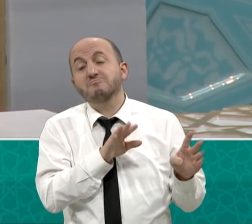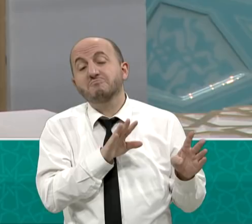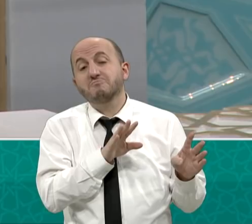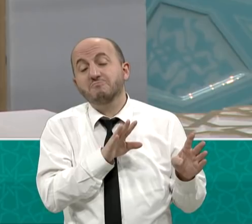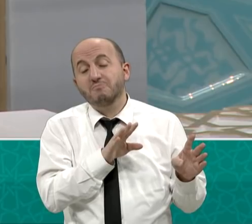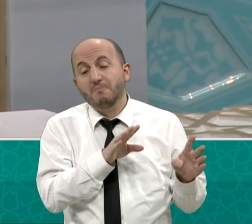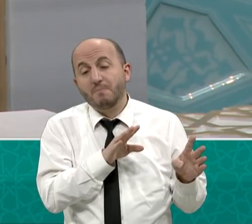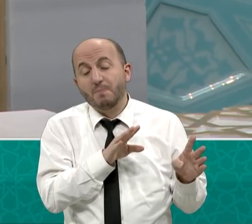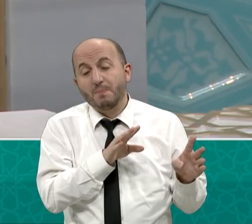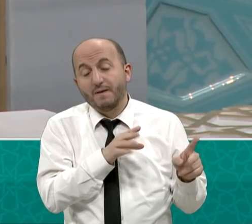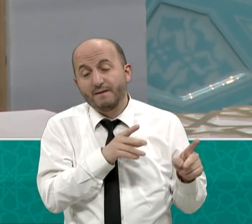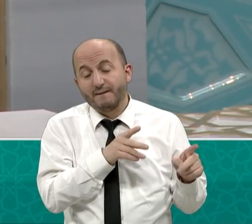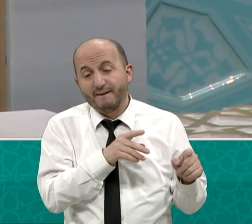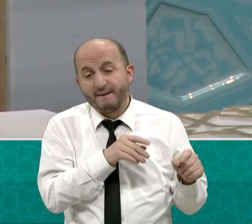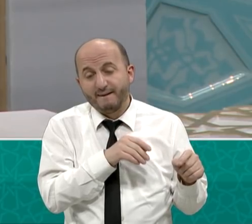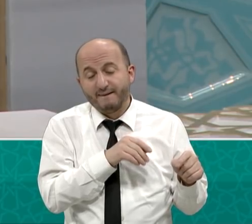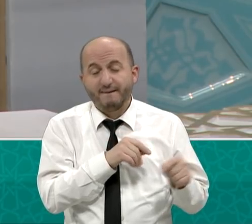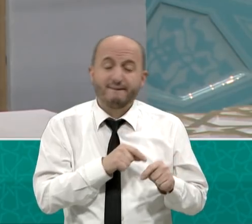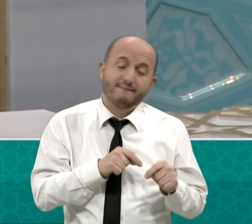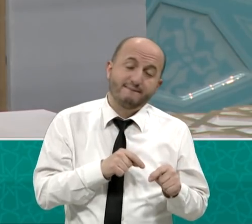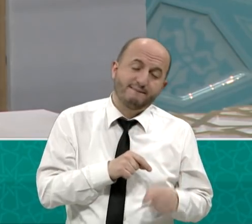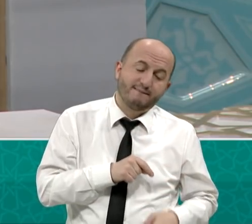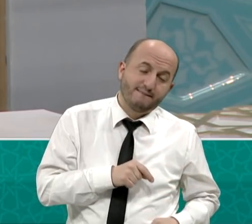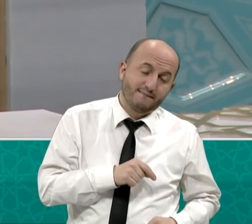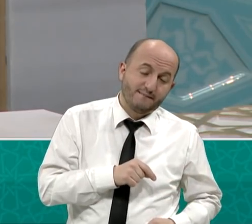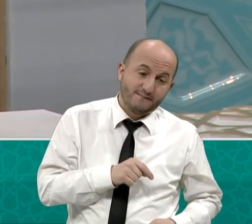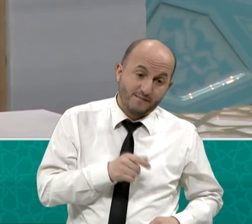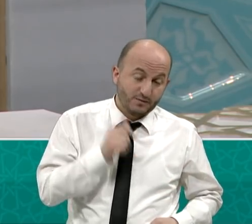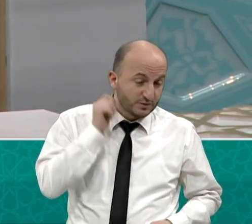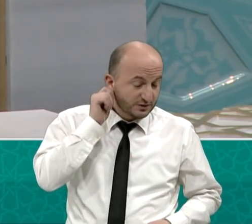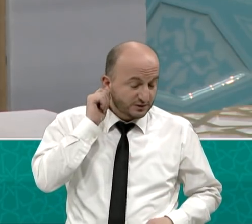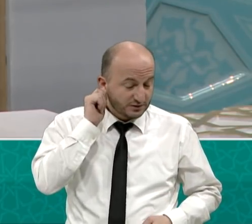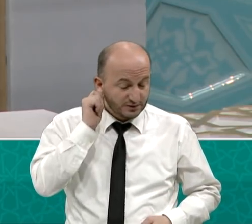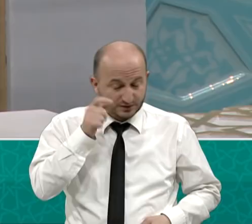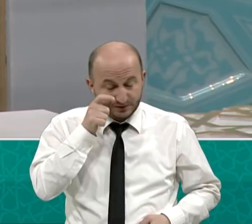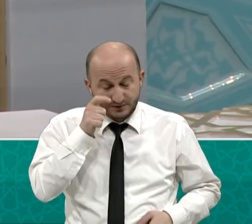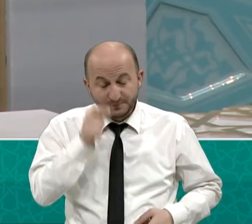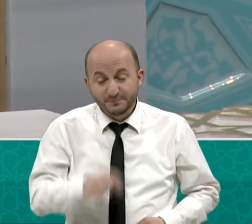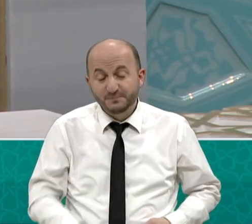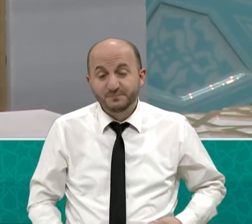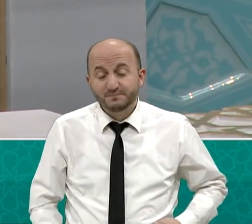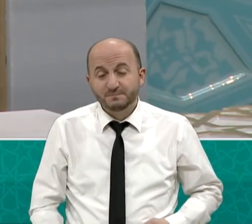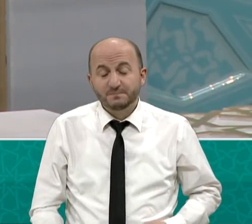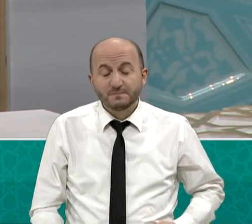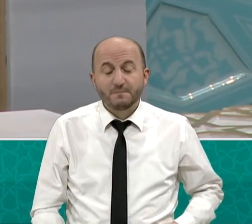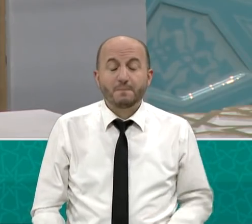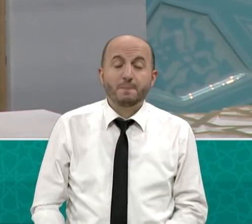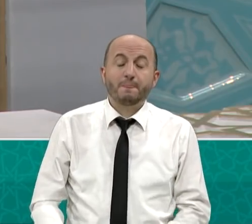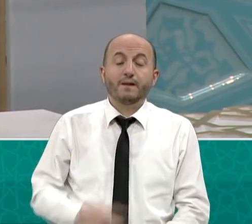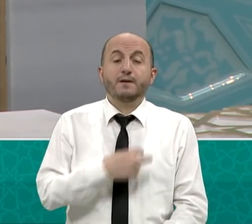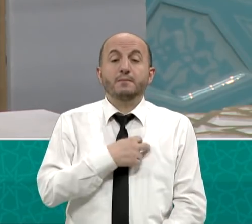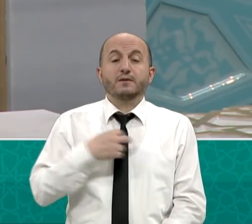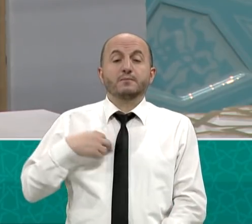kılmış demektir diyerek yine bununla alakalı böyle bir ikazının olduğunu görmüş olmaktayız. Yine Peygamberimiz